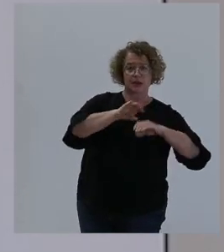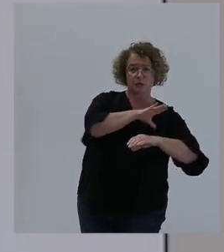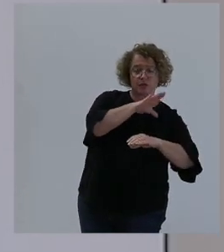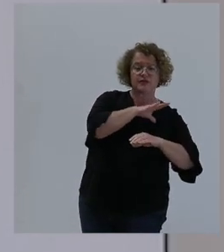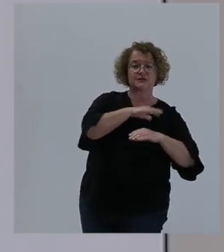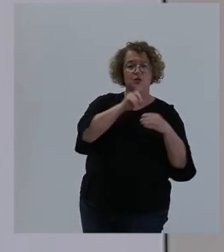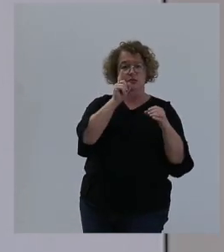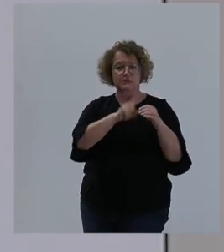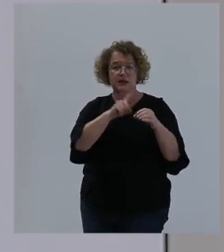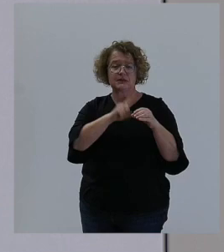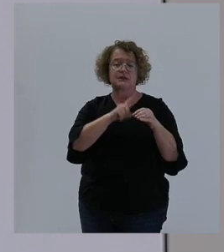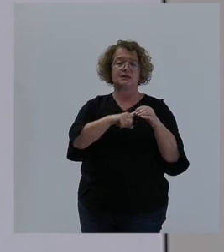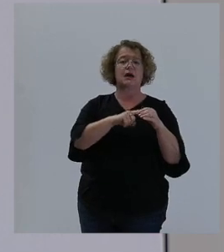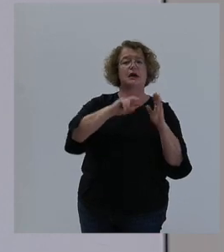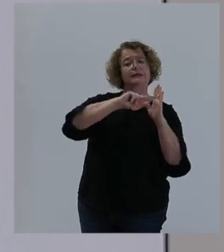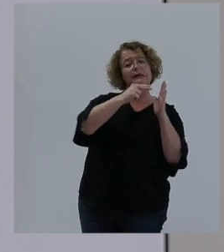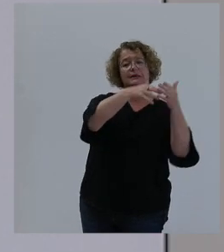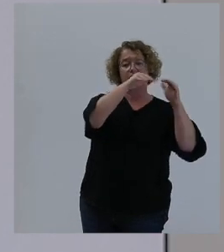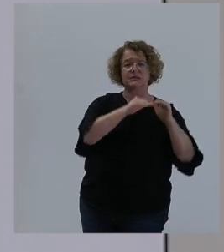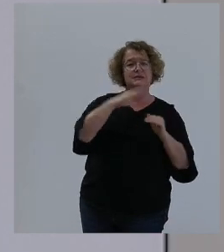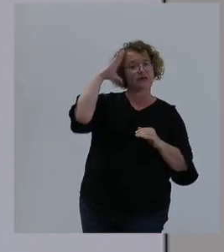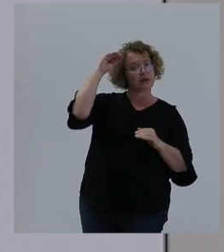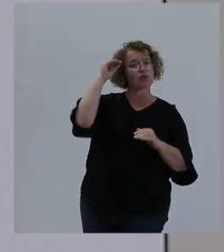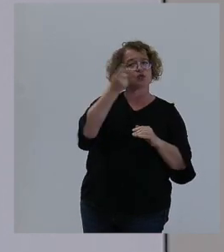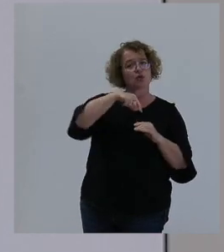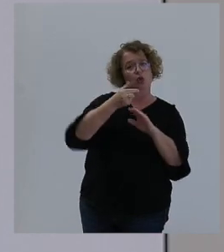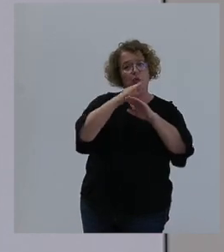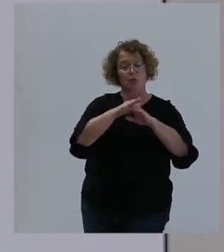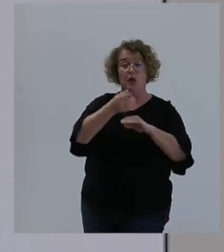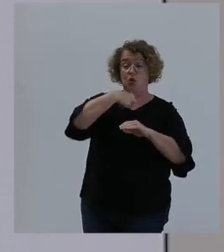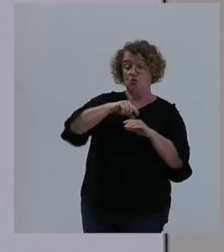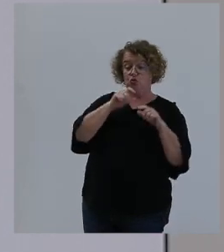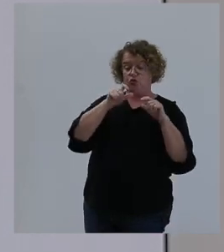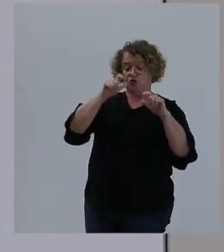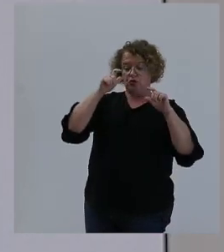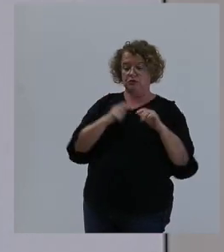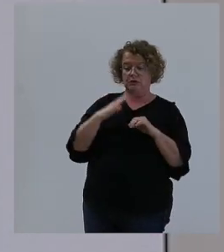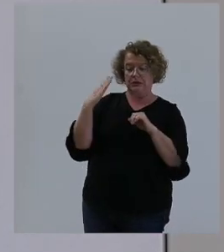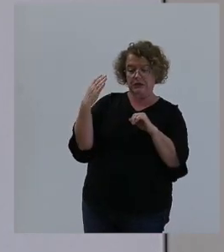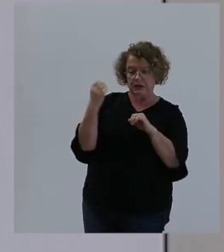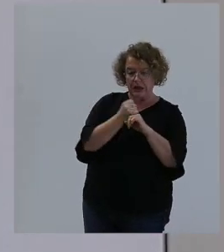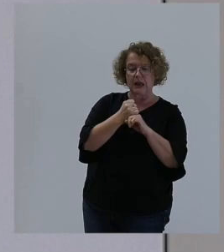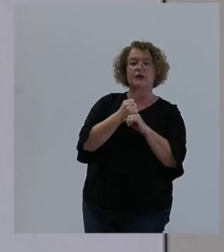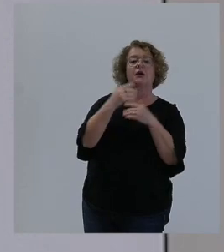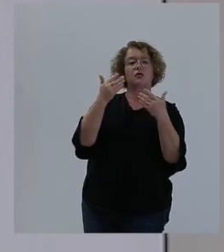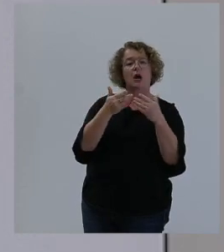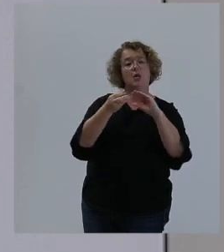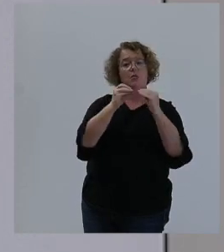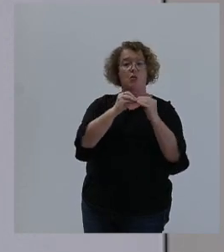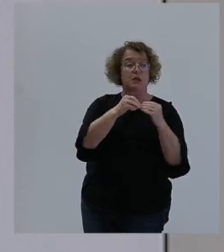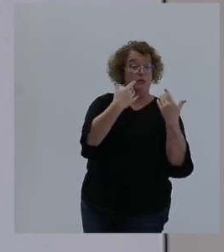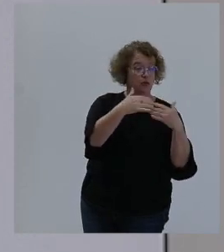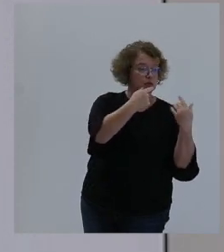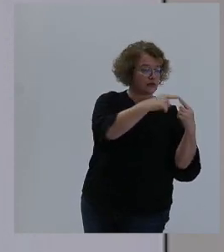les représentants de la communauté étudiante. Nous avons pu, grâce à vous toutes et tous, prendre du recul et embrasser la diversité des